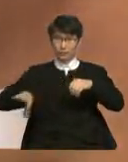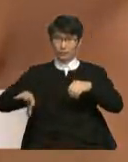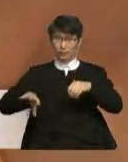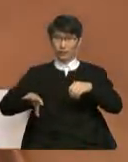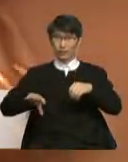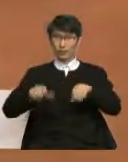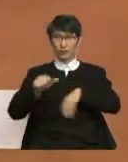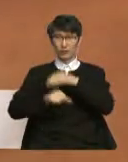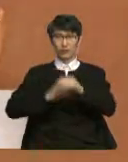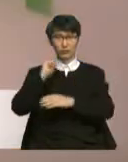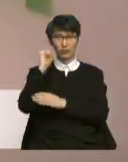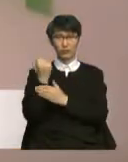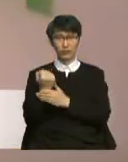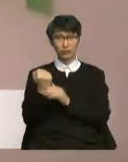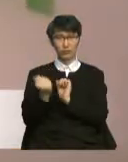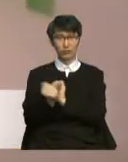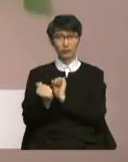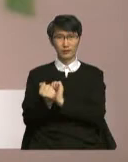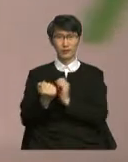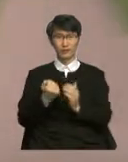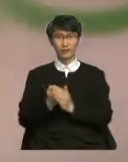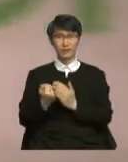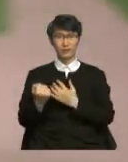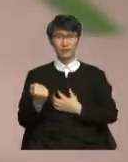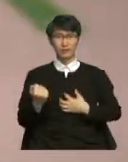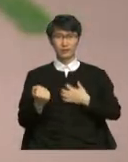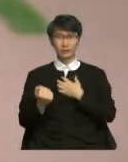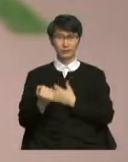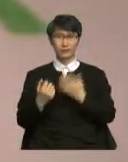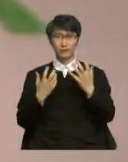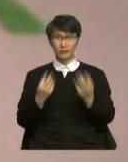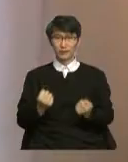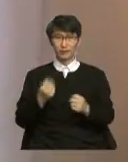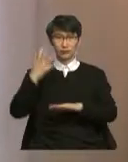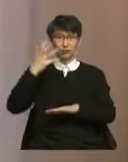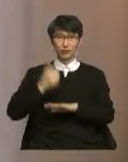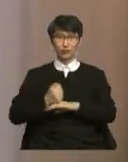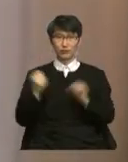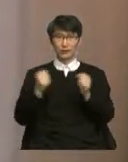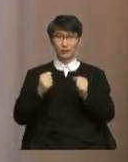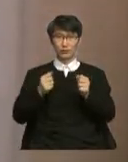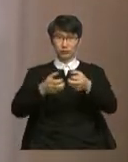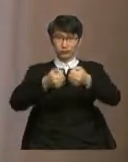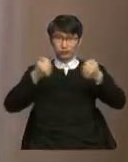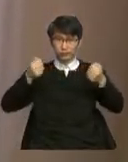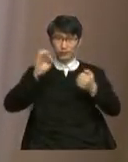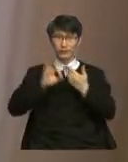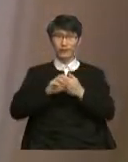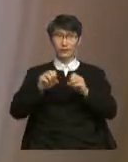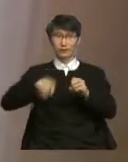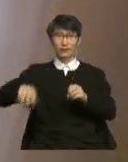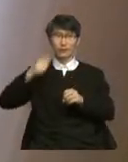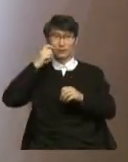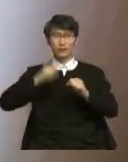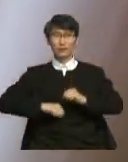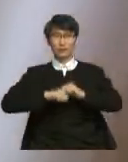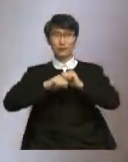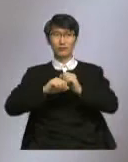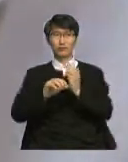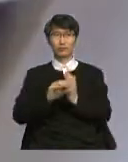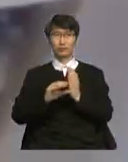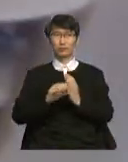행여나 환경오염이 되지 않을까 선뜻 내키지 않기 때문. 결국 냉동고엔 버리지 못한 아이스팩이 쌓여가고